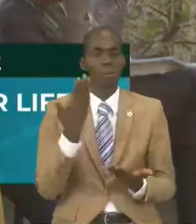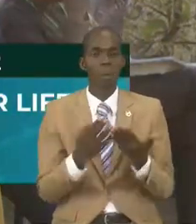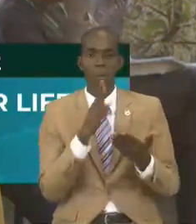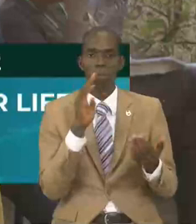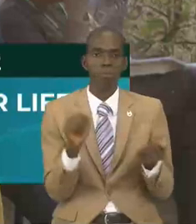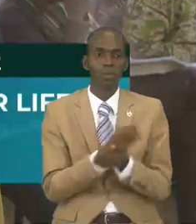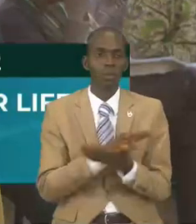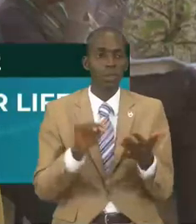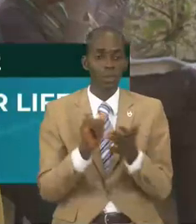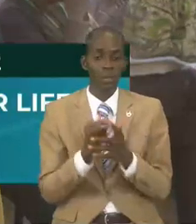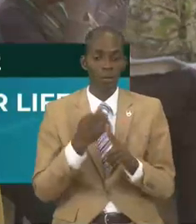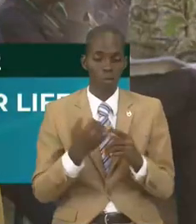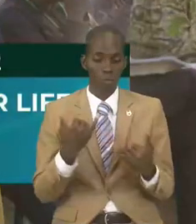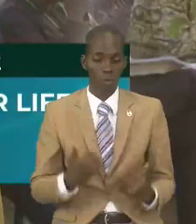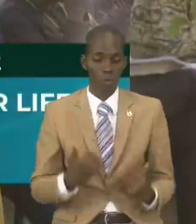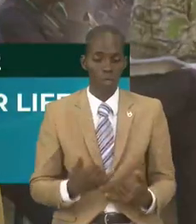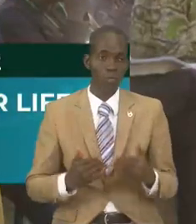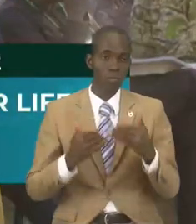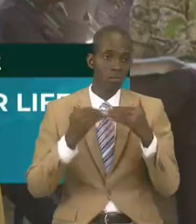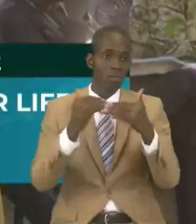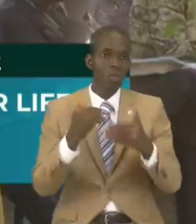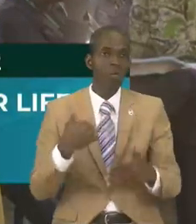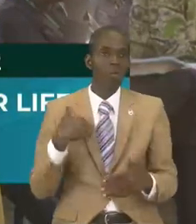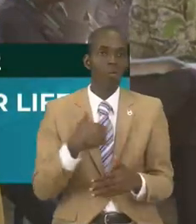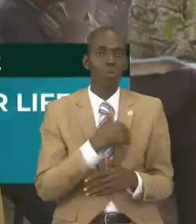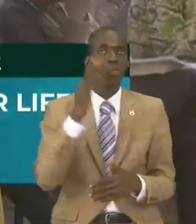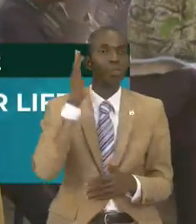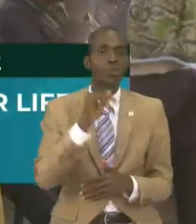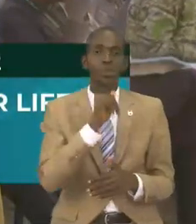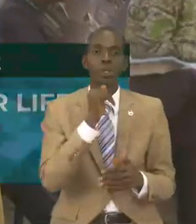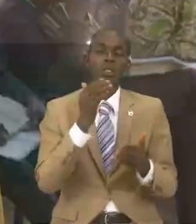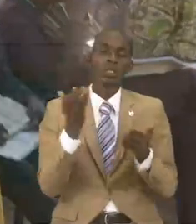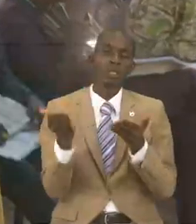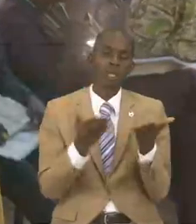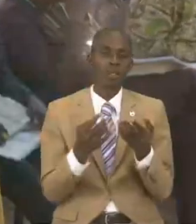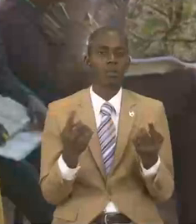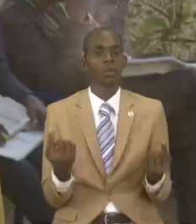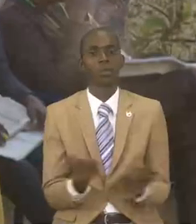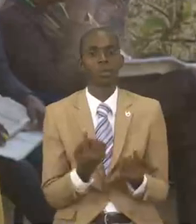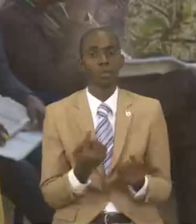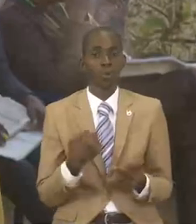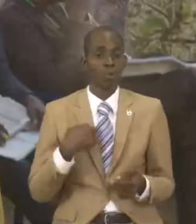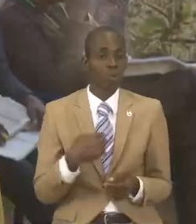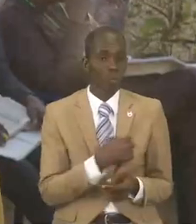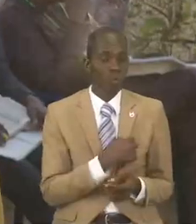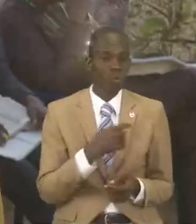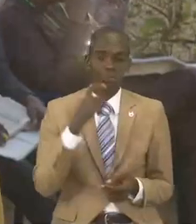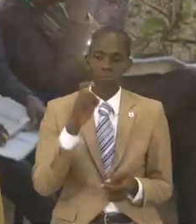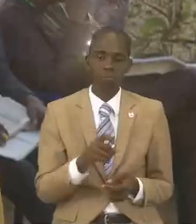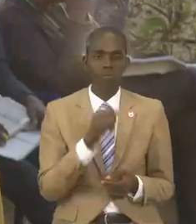détruit, afin que nous ne soyons plus esclaves du péché.